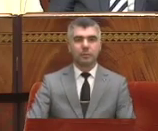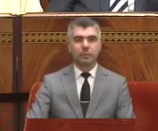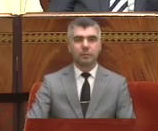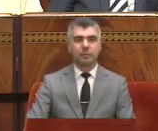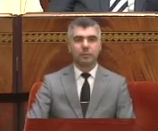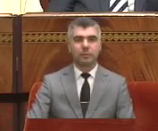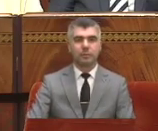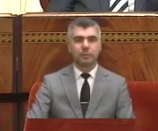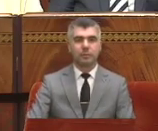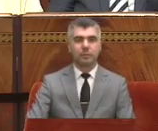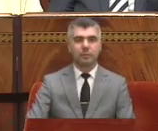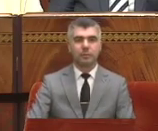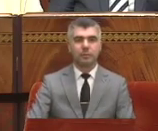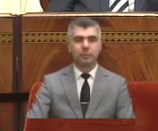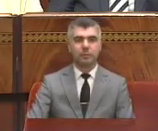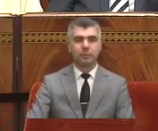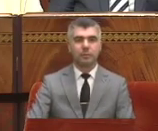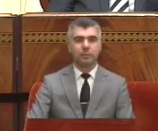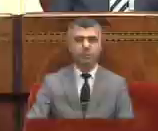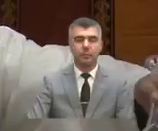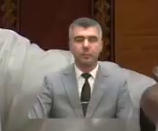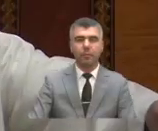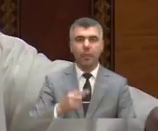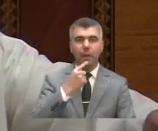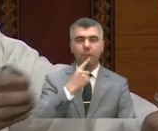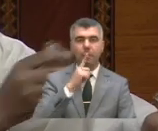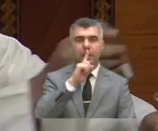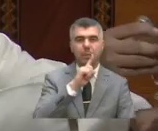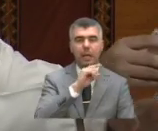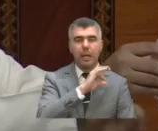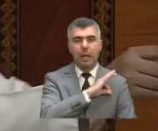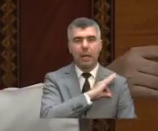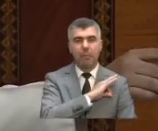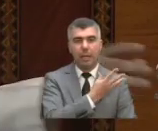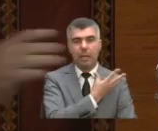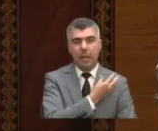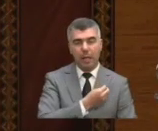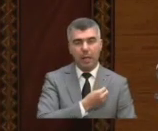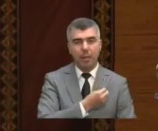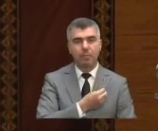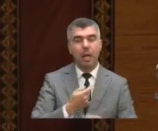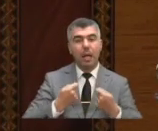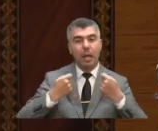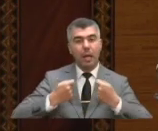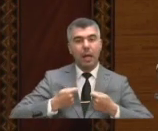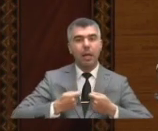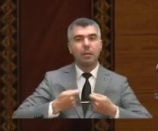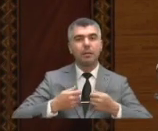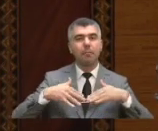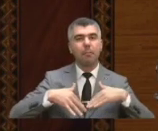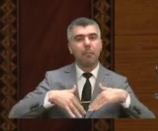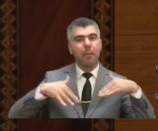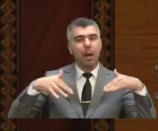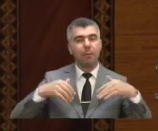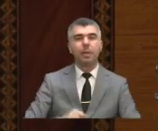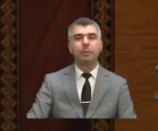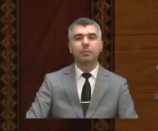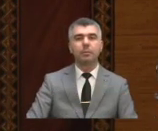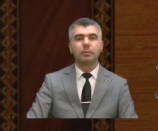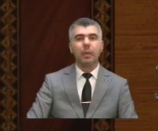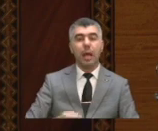مشكوره بسم الله الرحمن الرحيم السيد رئيس مجلس النواب السيد رئيس